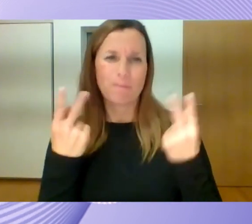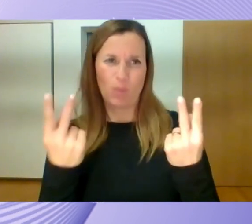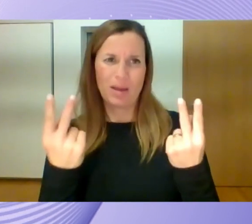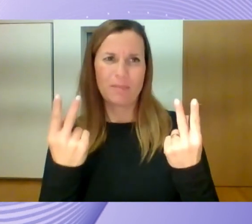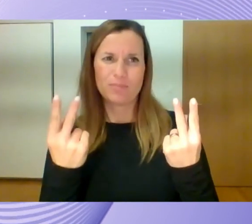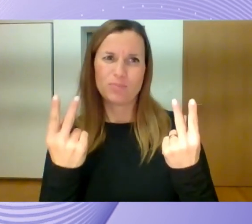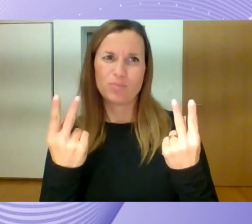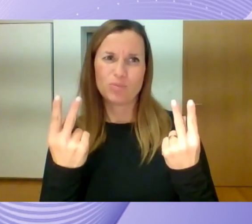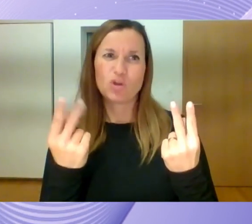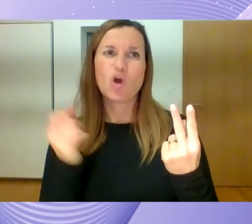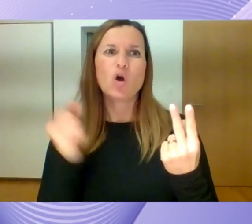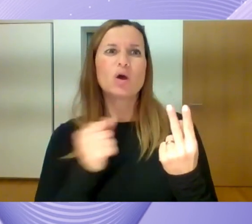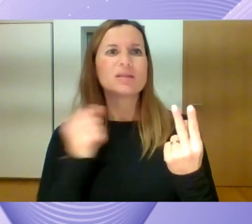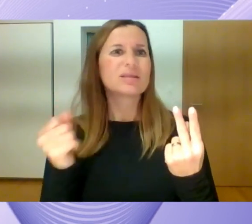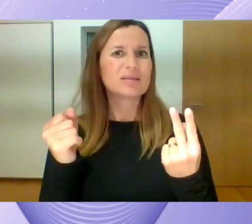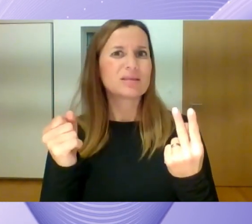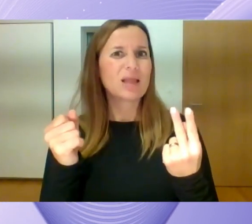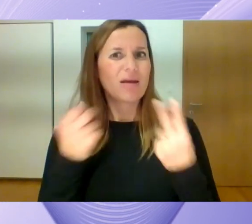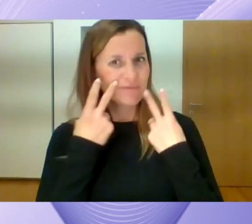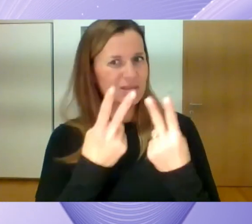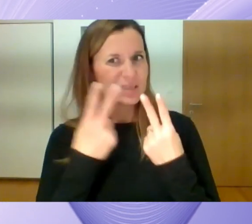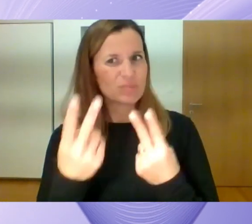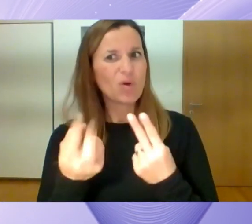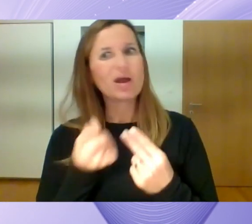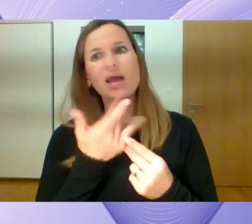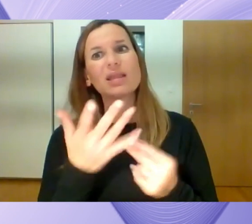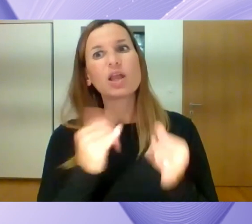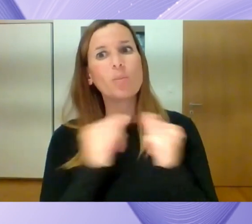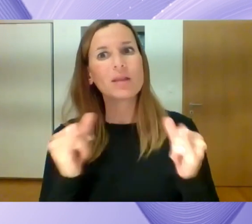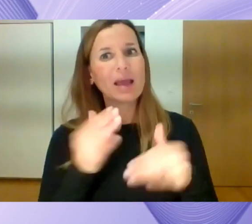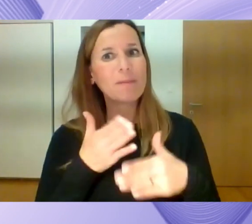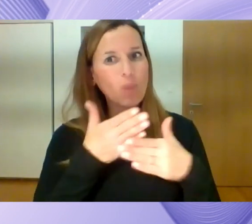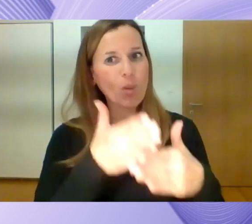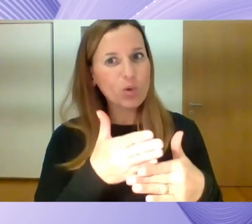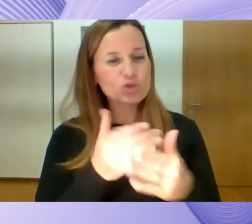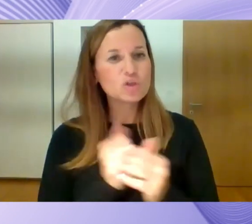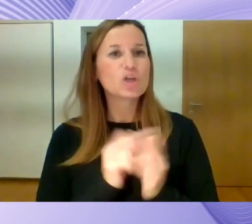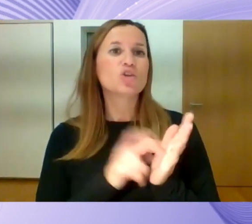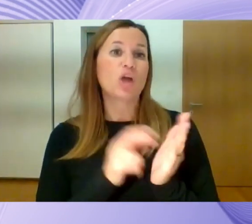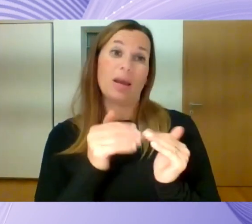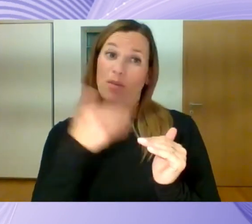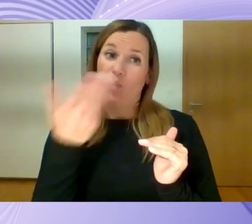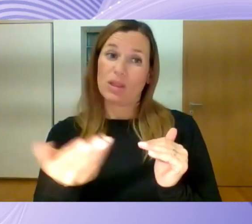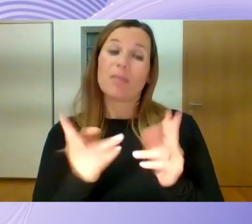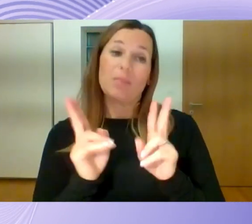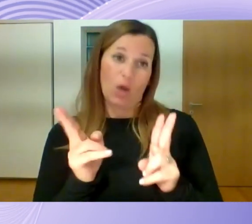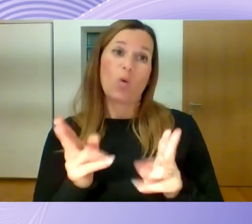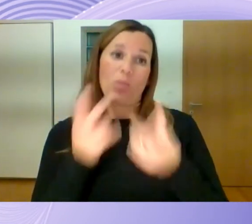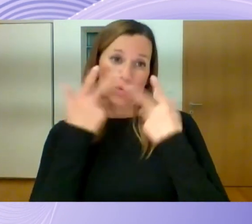malo govorili, da se pozna sploh, katere so oblike pomoči, ker je šele potem si jih lahko sploh